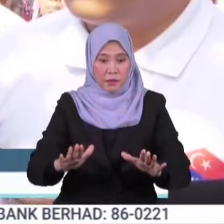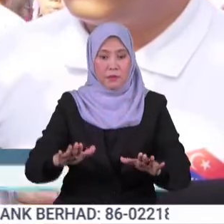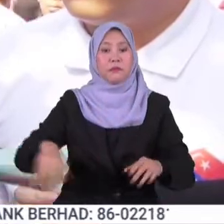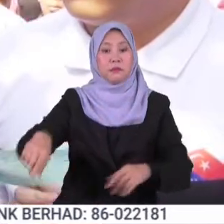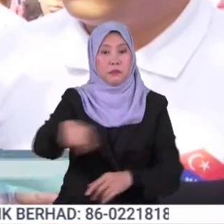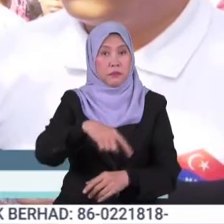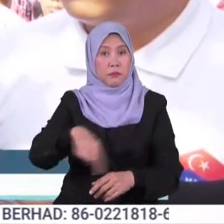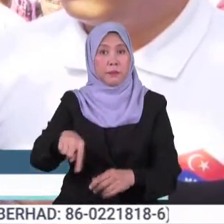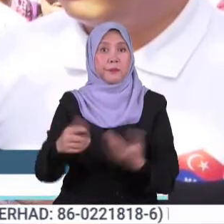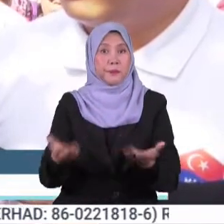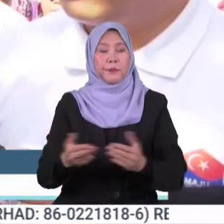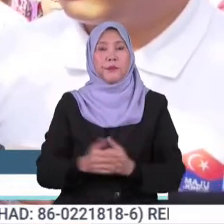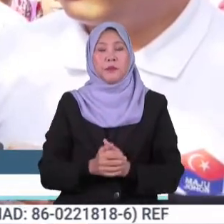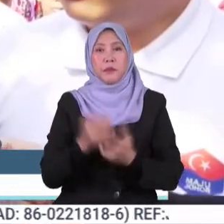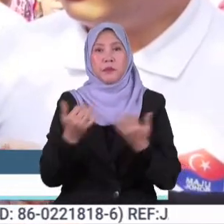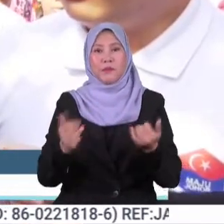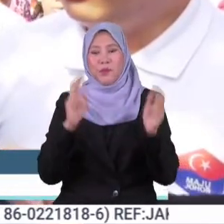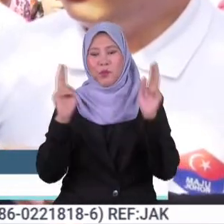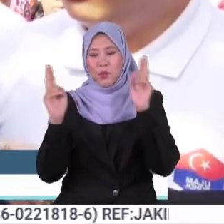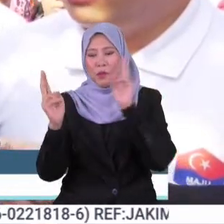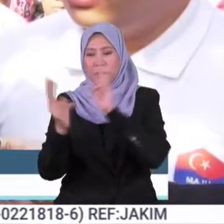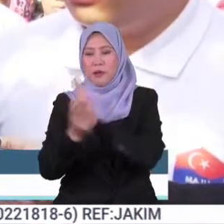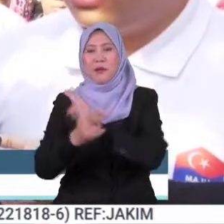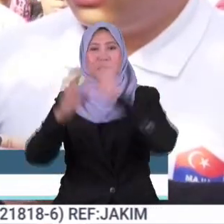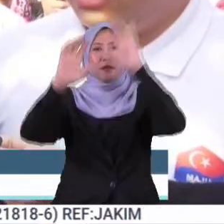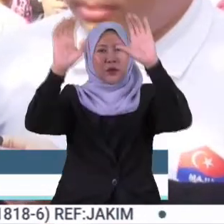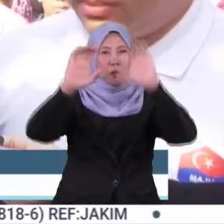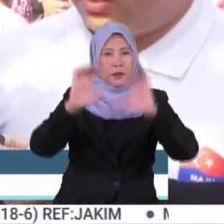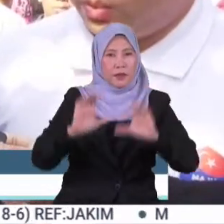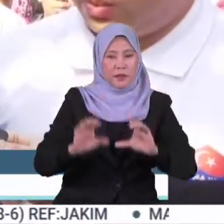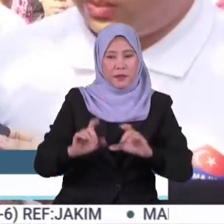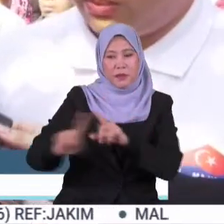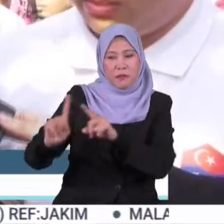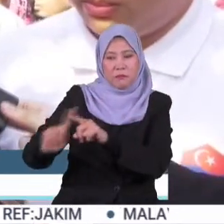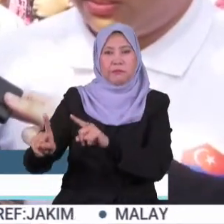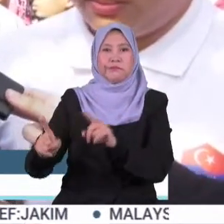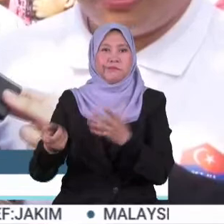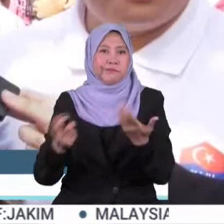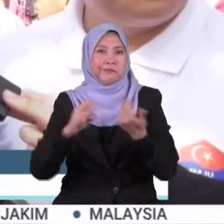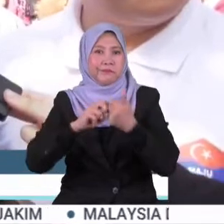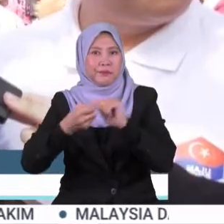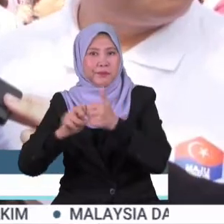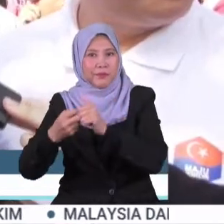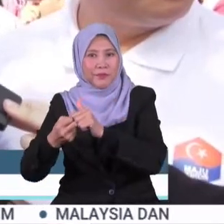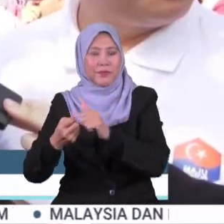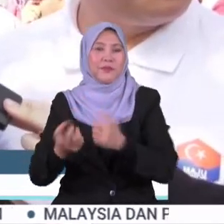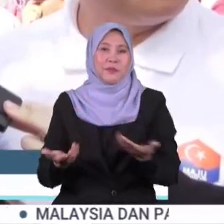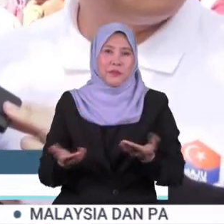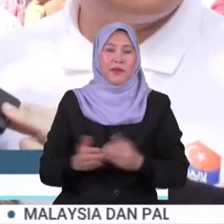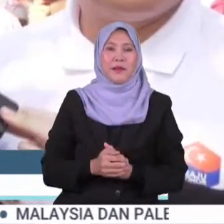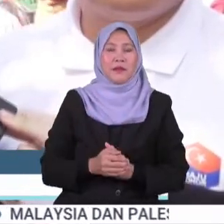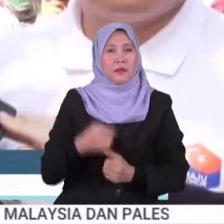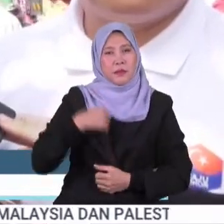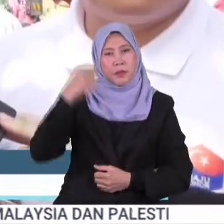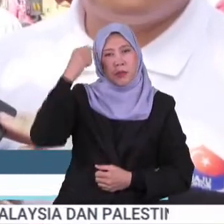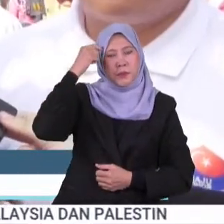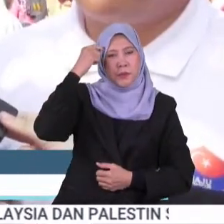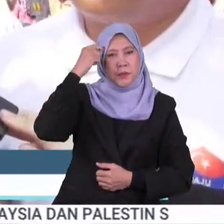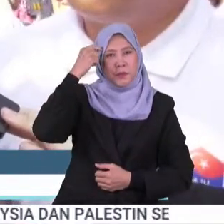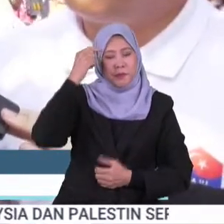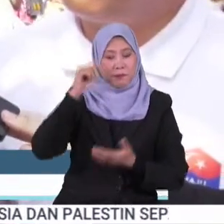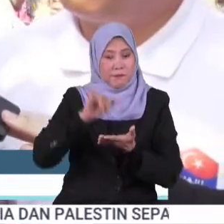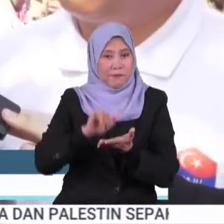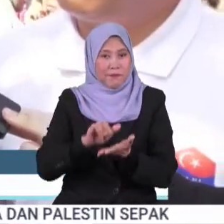dalam keadaan perubahan iklim, climate change dan sebagainya, kita berpendapat bahawa perkara ini